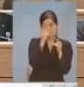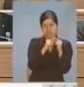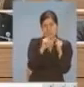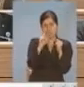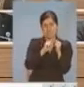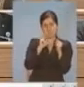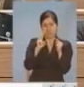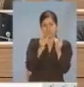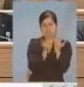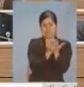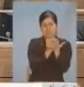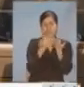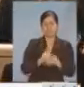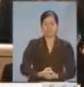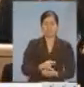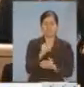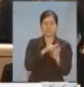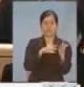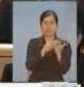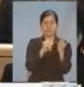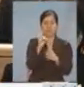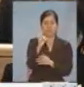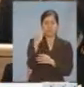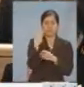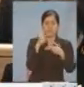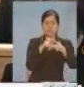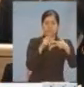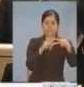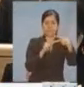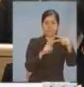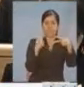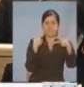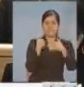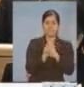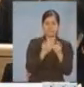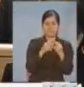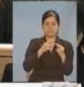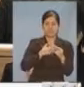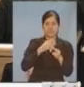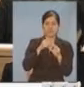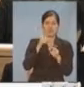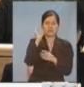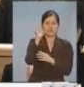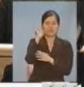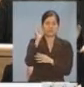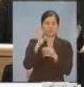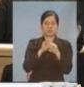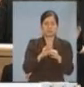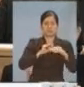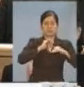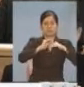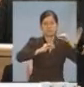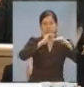งๆค่ะยุทธศาสตร์ที่เขียนก็มีอยู่ 2-3 ยุทธศาสตร์แต่ยุทธศาสตร์ที่ดิฉันจะขออนุญาตอภิปรายก็คือยุทธศาสตร์การพัฒนาโครงสร้